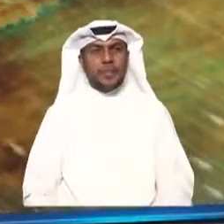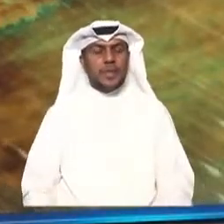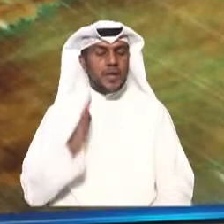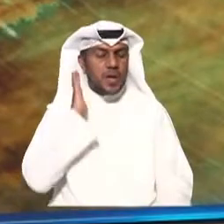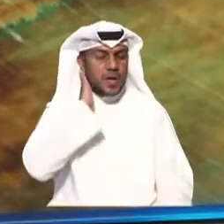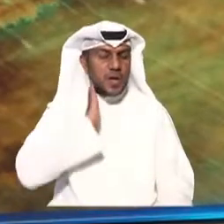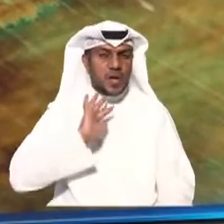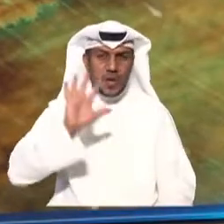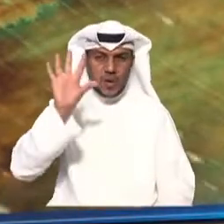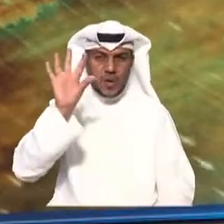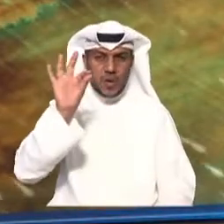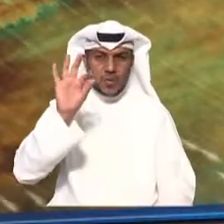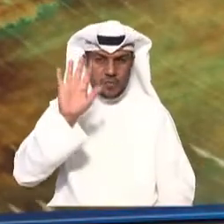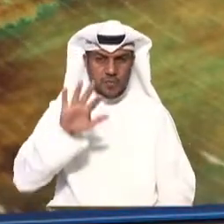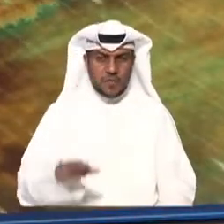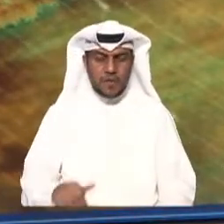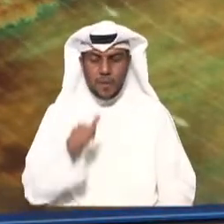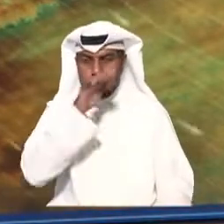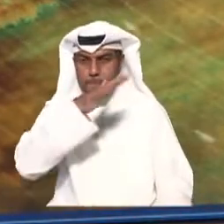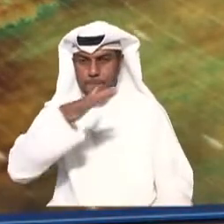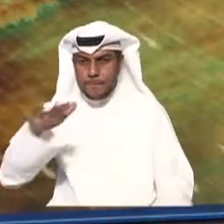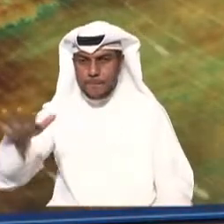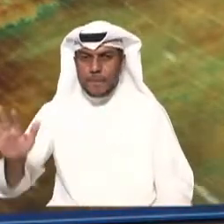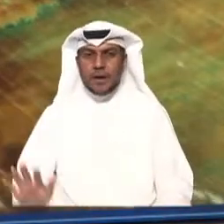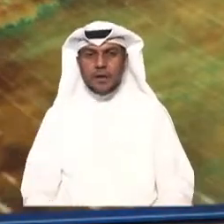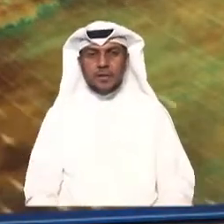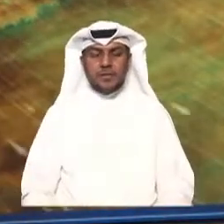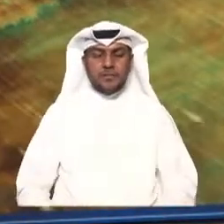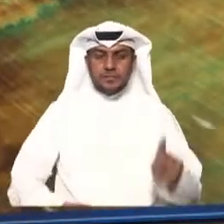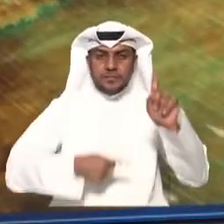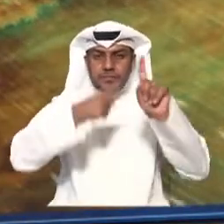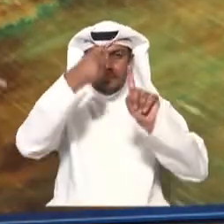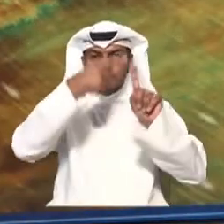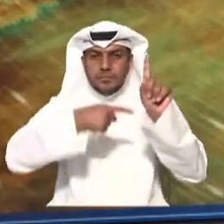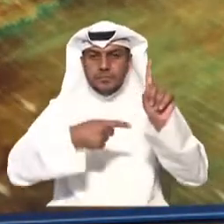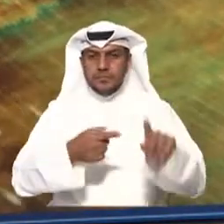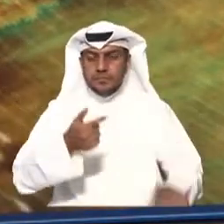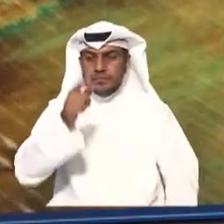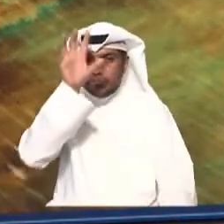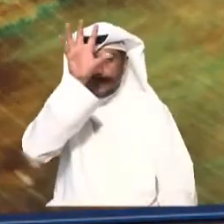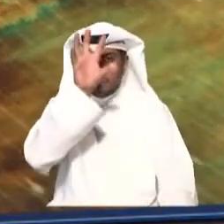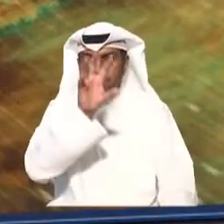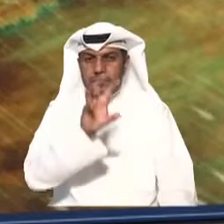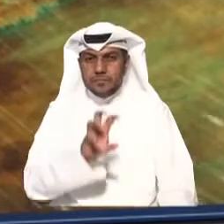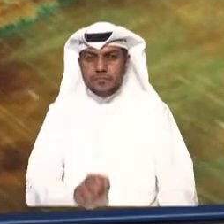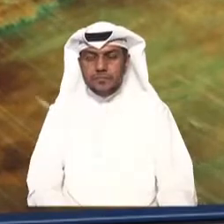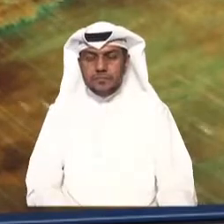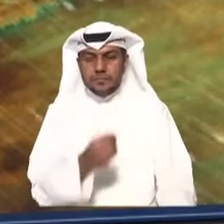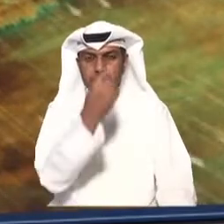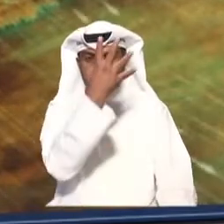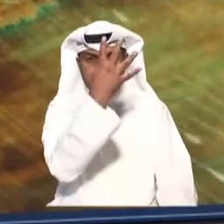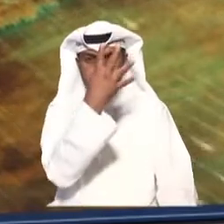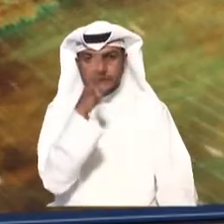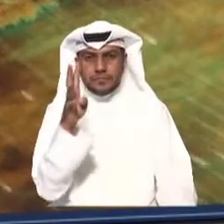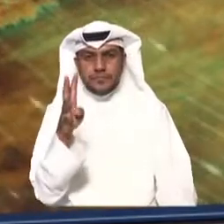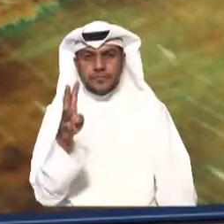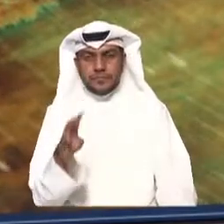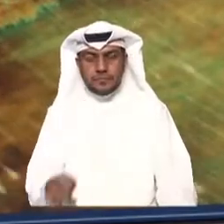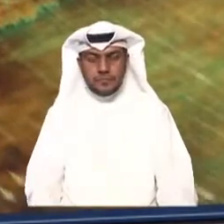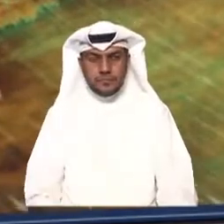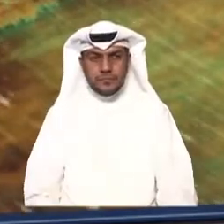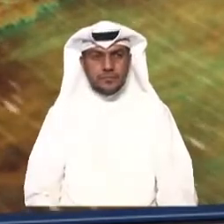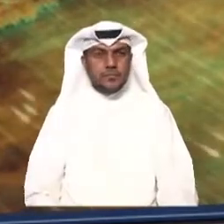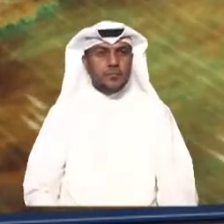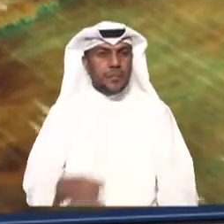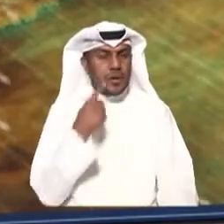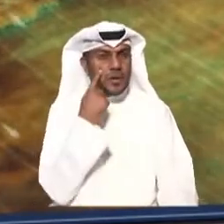راح تكون خاصة داخل البحر، ودرجات الحرارة العظمى المتوقعة في مساء الغد مدينة الكويت 45 درجة مئوية. بالنسبة للمناطق